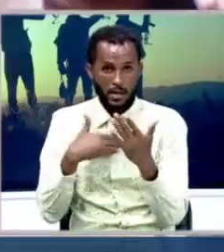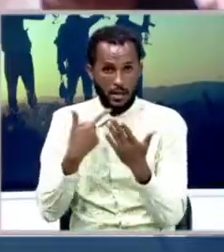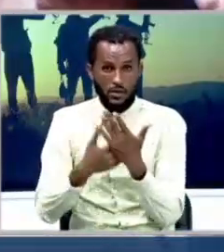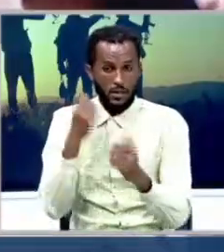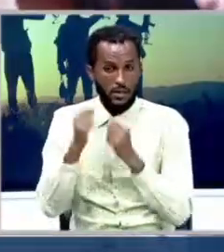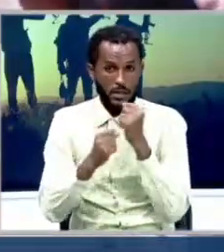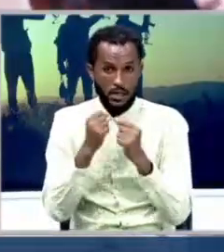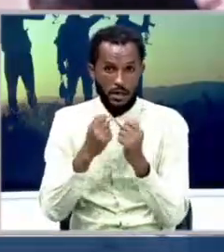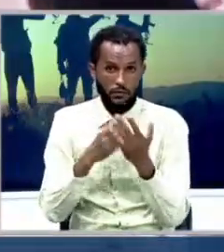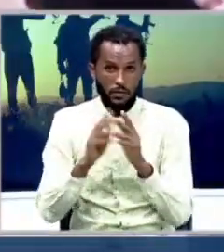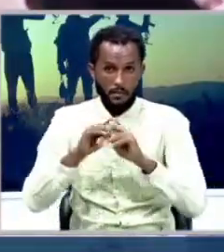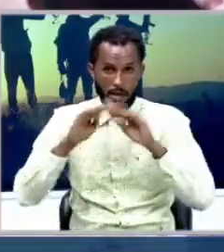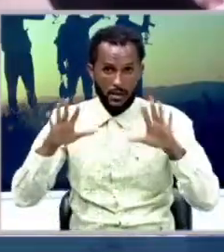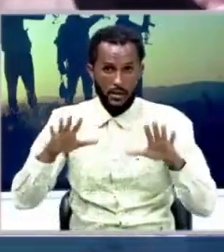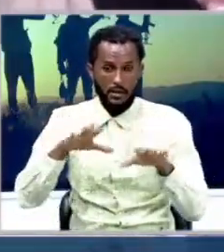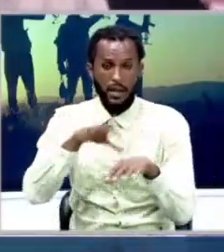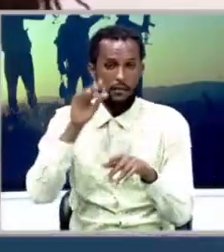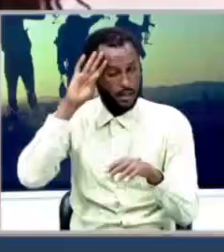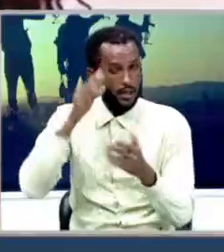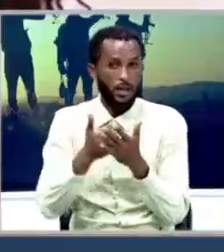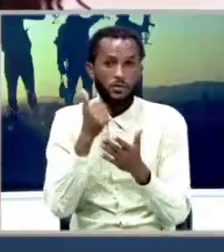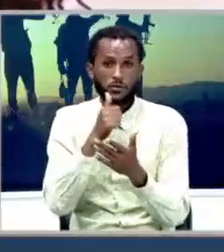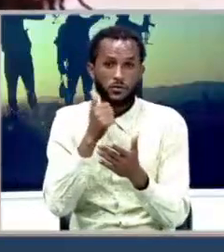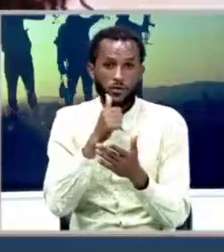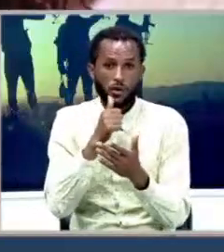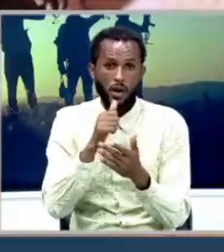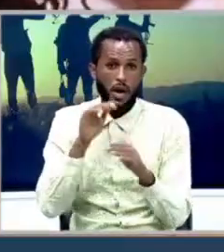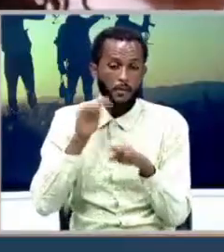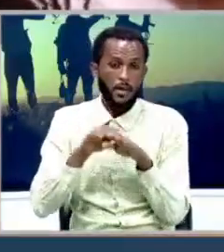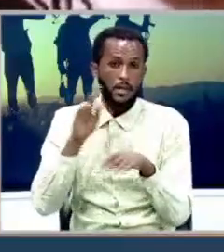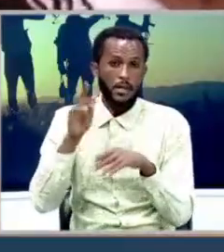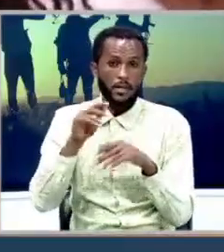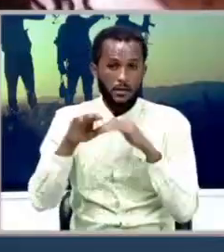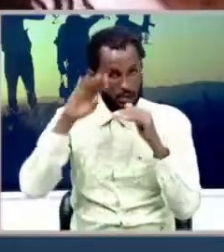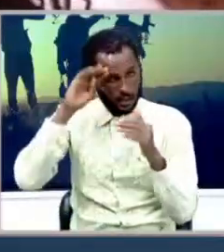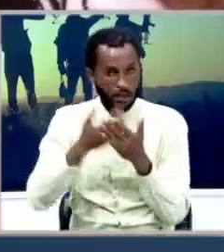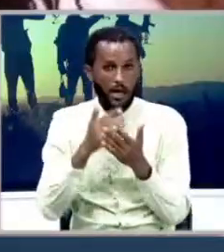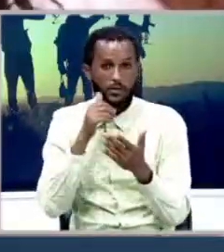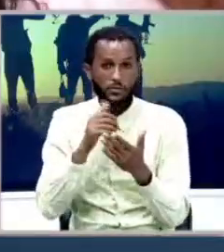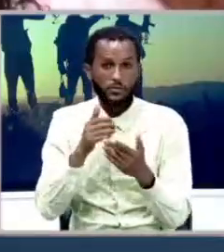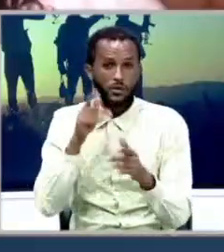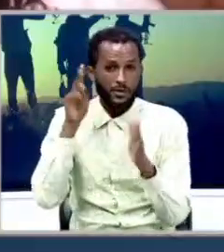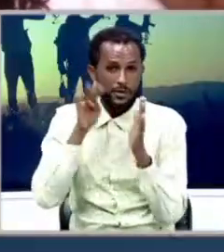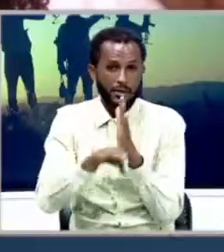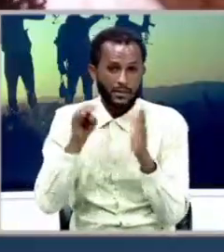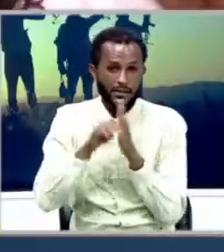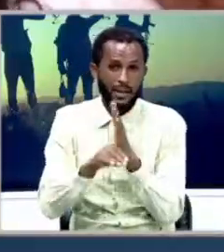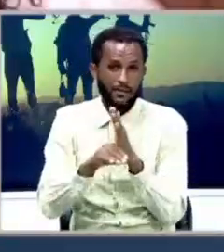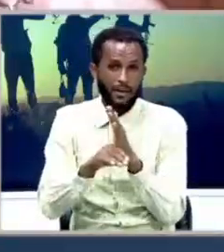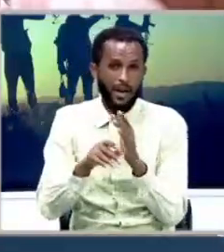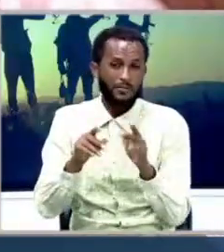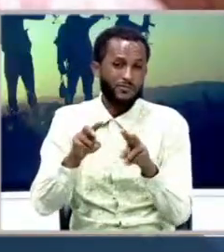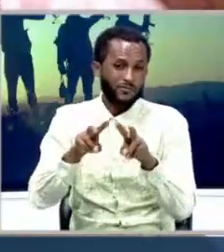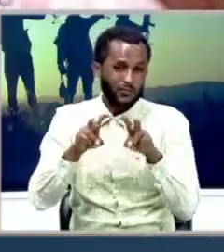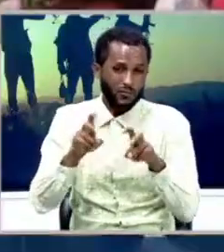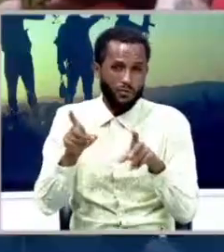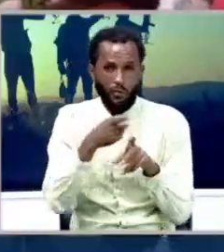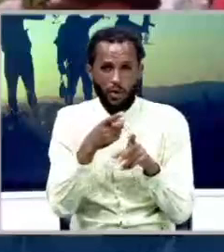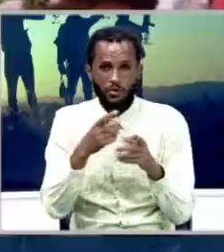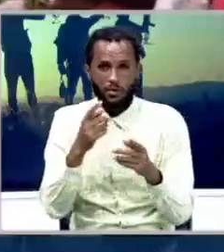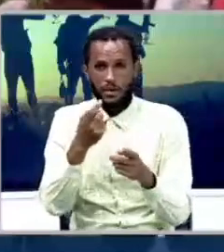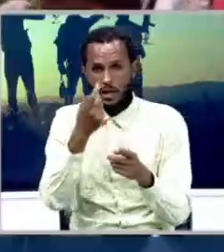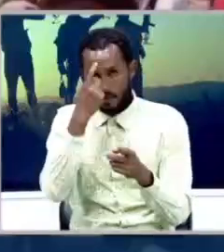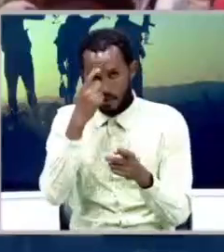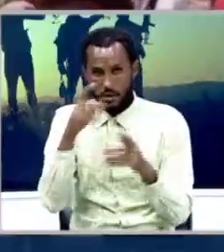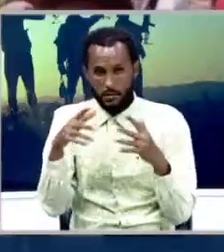እቲ መድረኽ ዝተረኸባ ደቂ ኣንስትዮ ብግደን ኣብ ልዕሊ ደቂ ኣንስትዮ ትግራይ ዝበፅሐ ጀኖሳይድ ኣስካሕካሐይ ምዃኑን ደጀንን